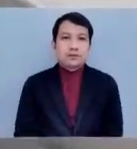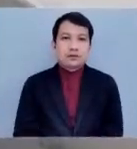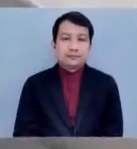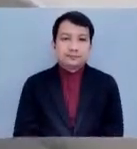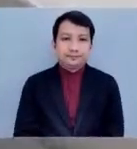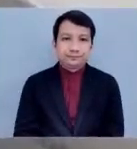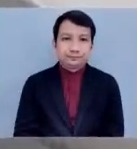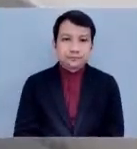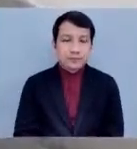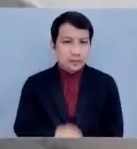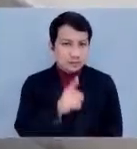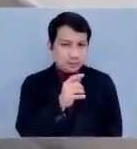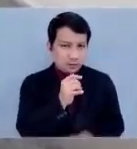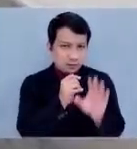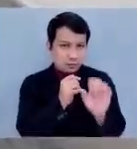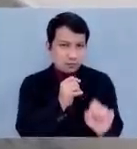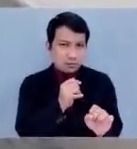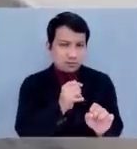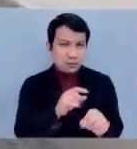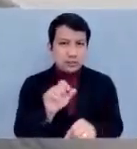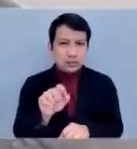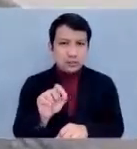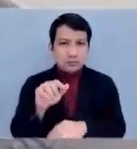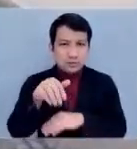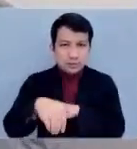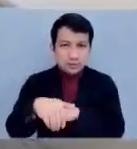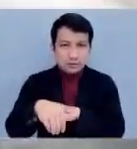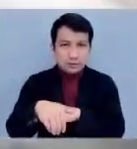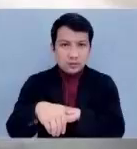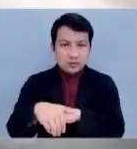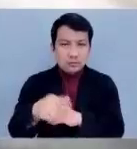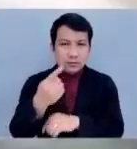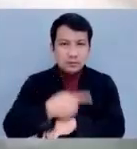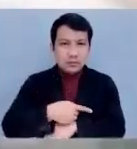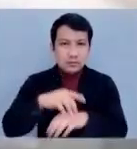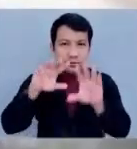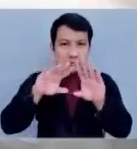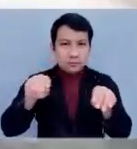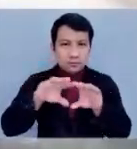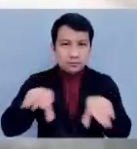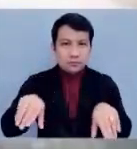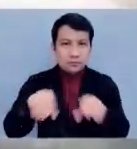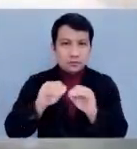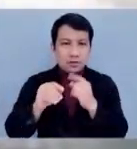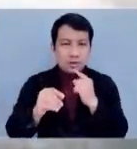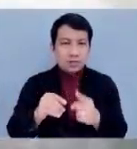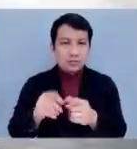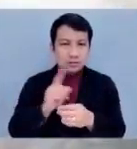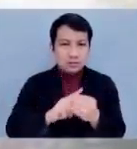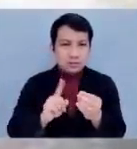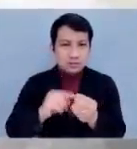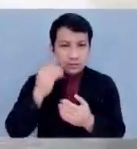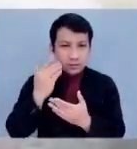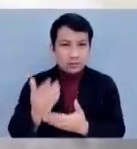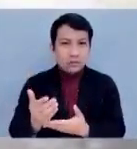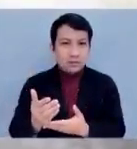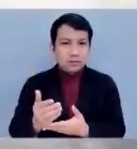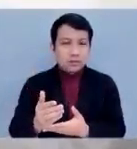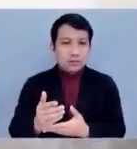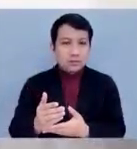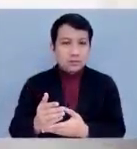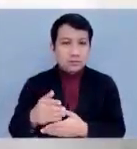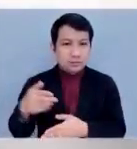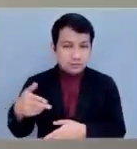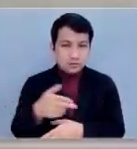Sakuha ng CCTV pasado alas 11 ng gabi noong araw ng Pasko. Makikita ang pagdaan ng motorsiklong ito sa Diversion Road sa